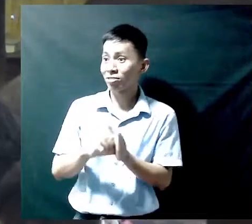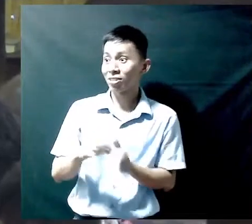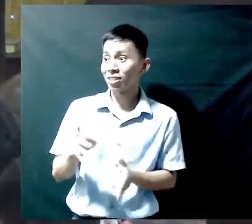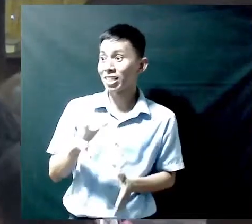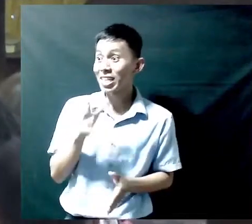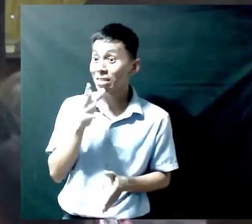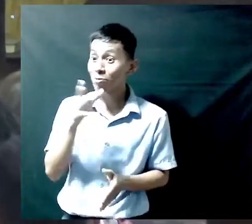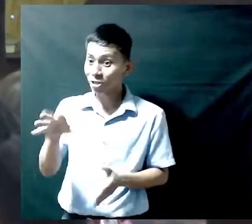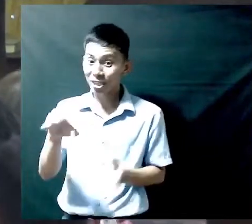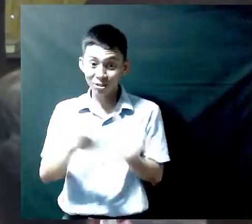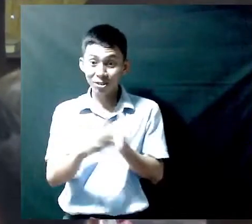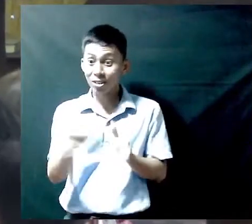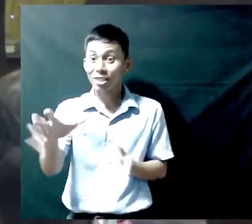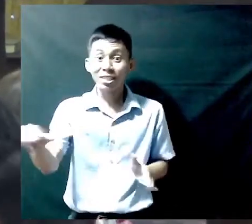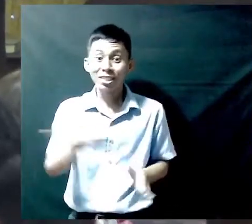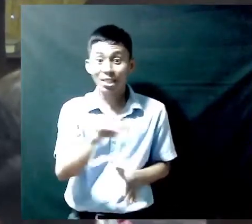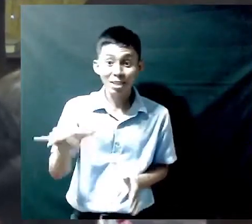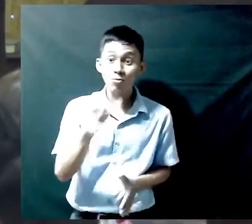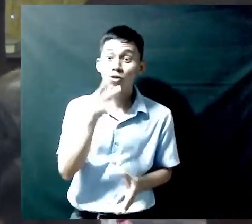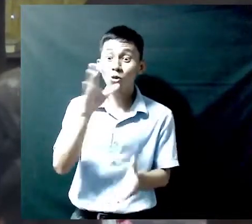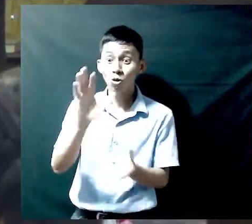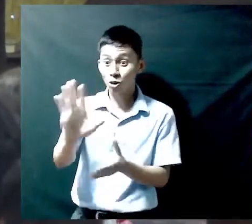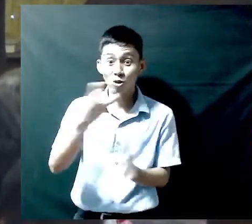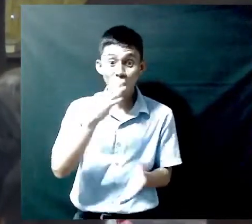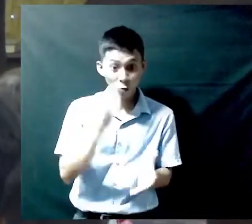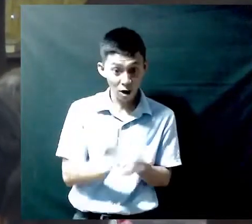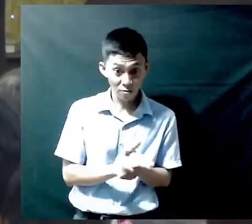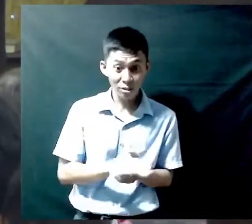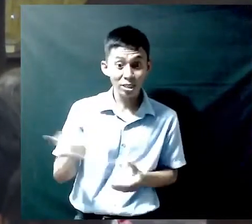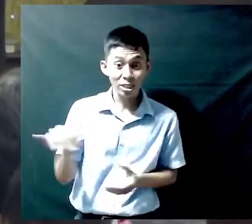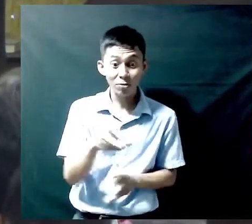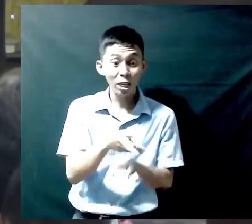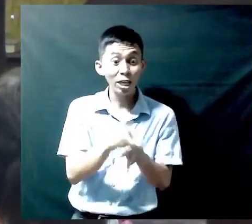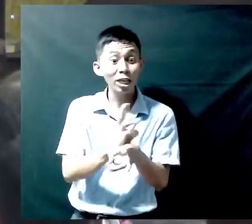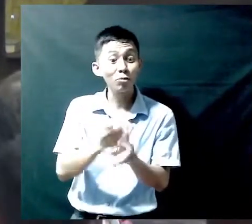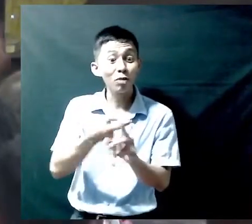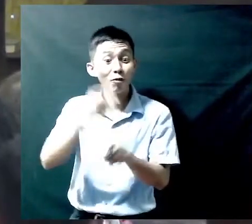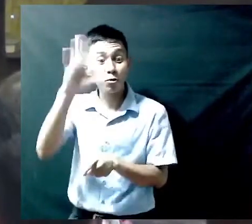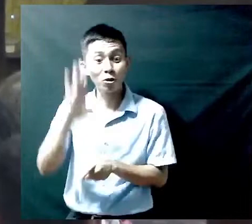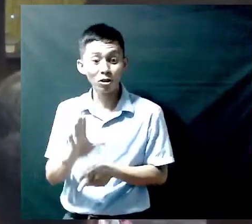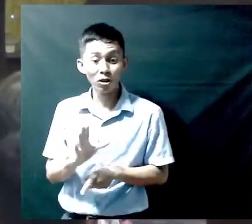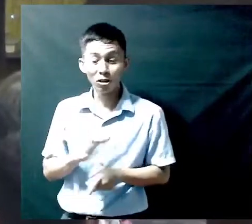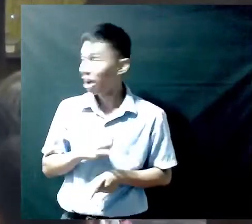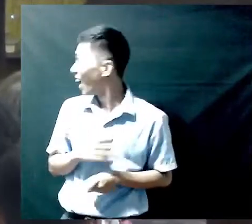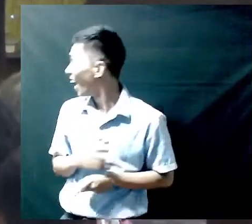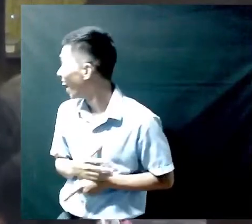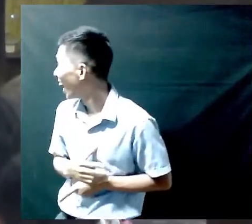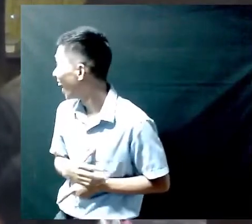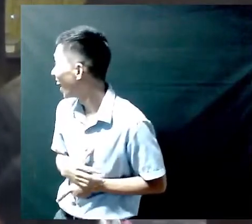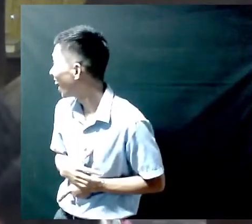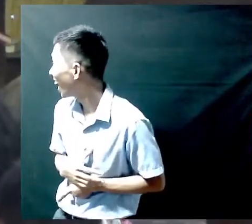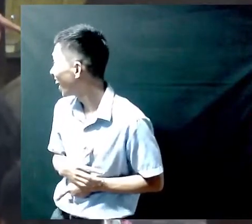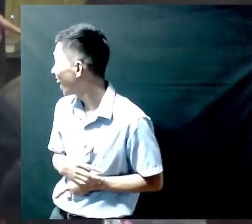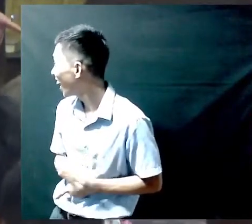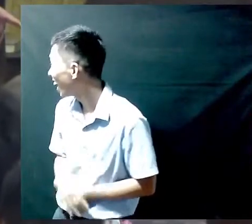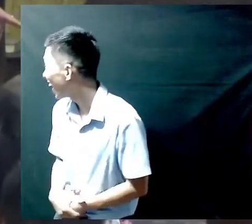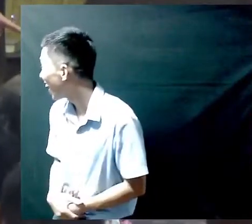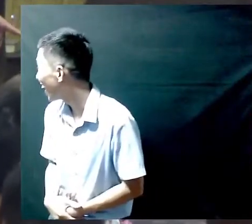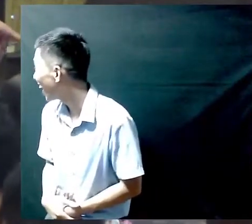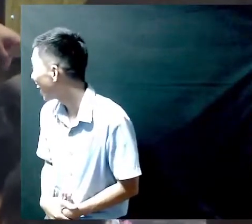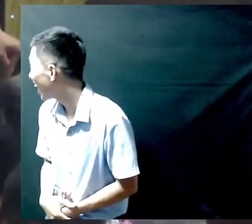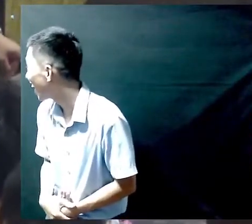lang ni Lord sa'yo, pinahiram lang sa'yo. Yung isa tuwan-tuwa, eh di bibigay ko na. O ito na, sa'yo na, Lord.